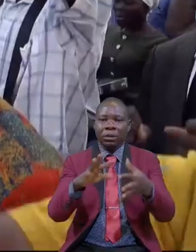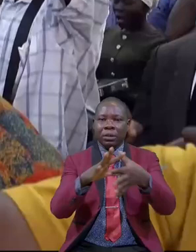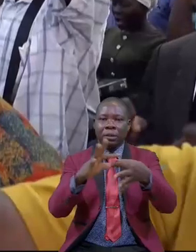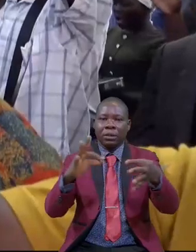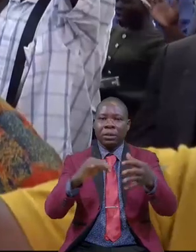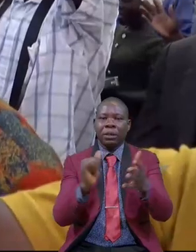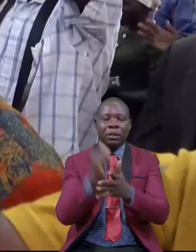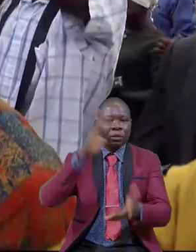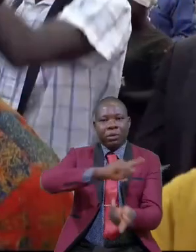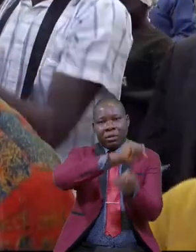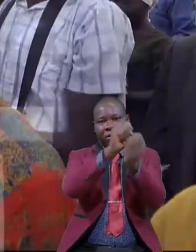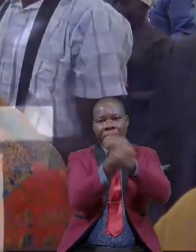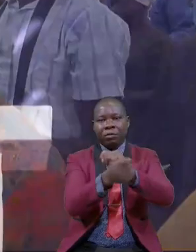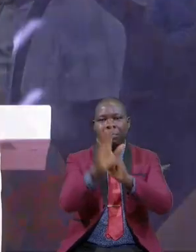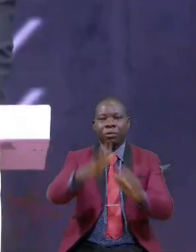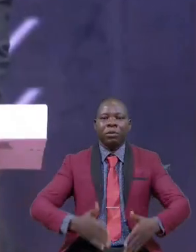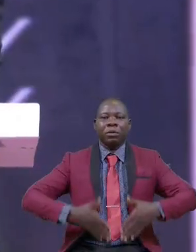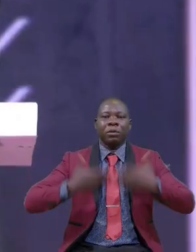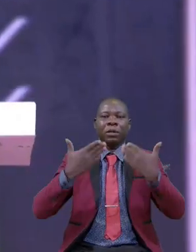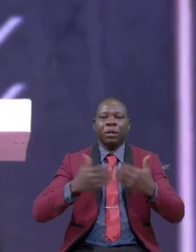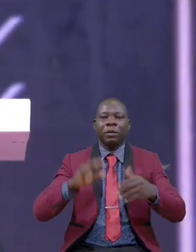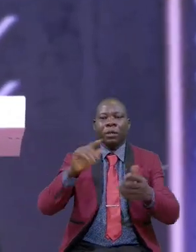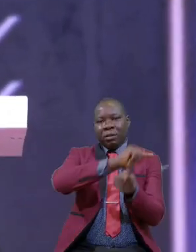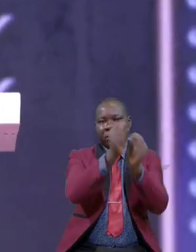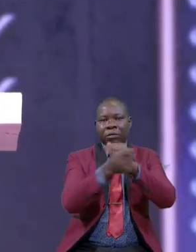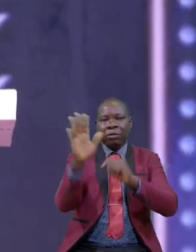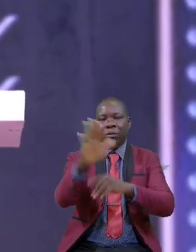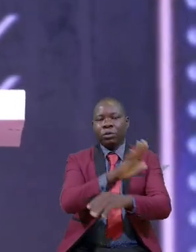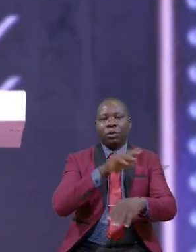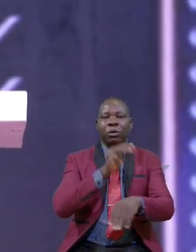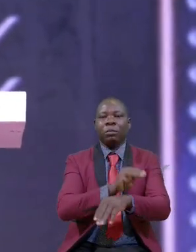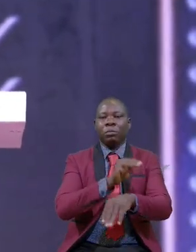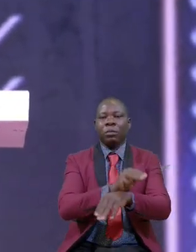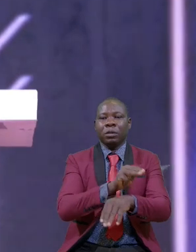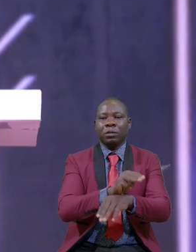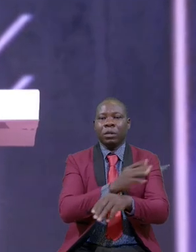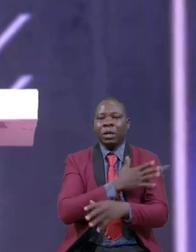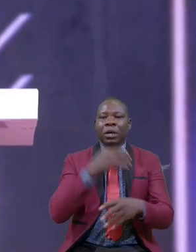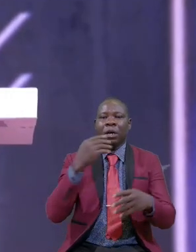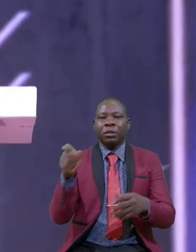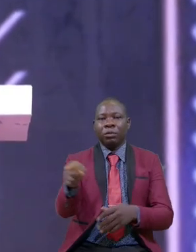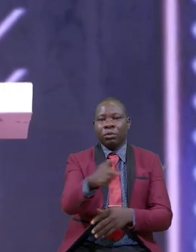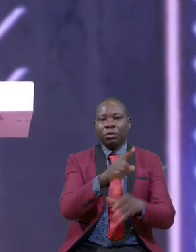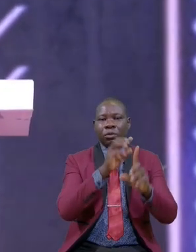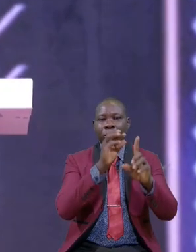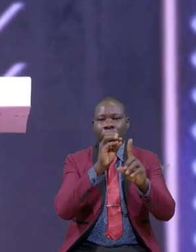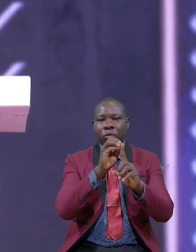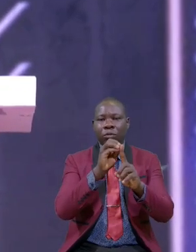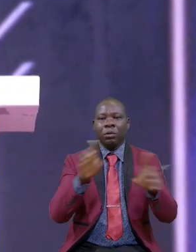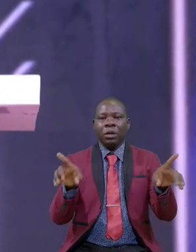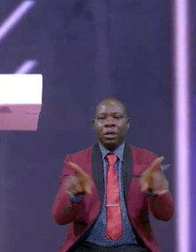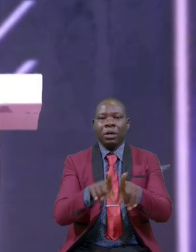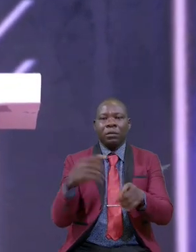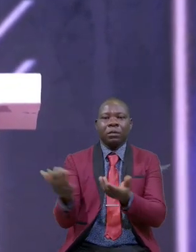dans votre vie. Transformera votre ministère. Et vous aussi, comme le serviteur du